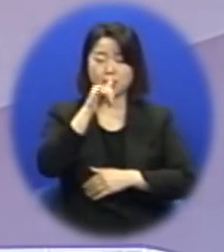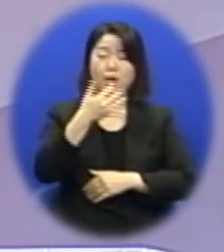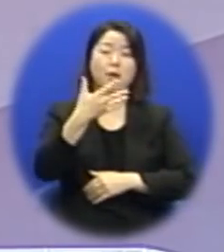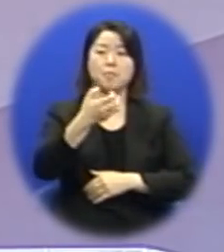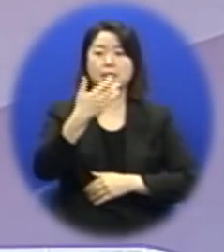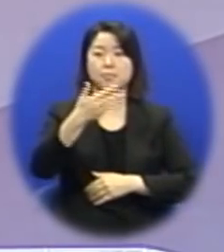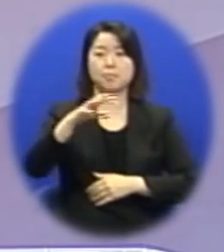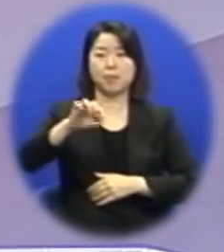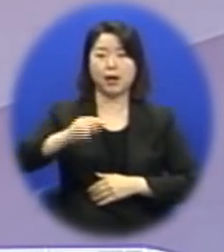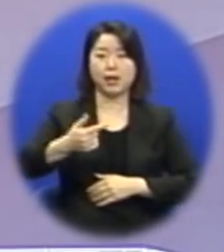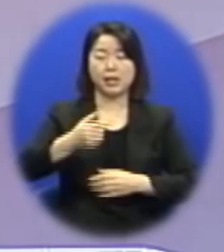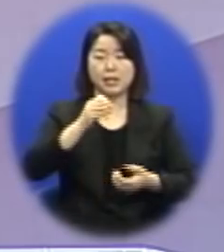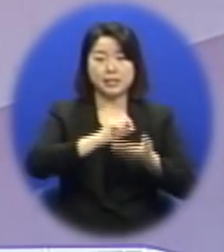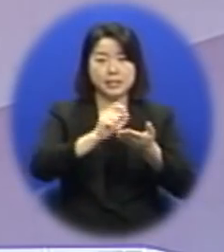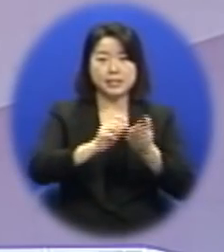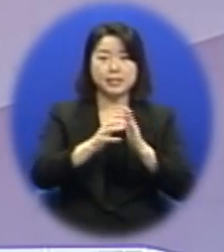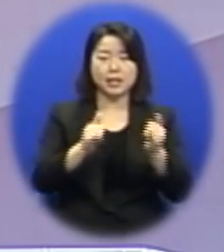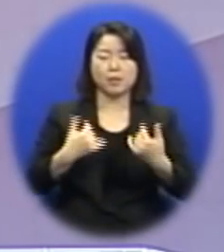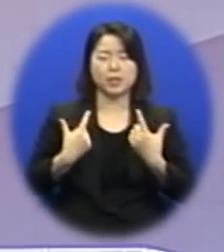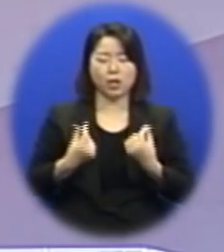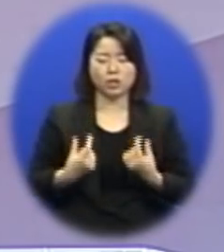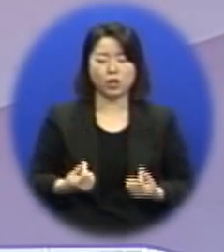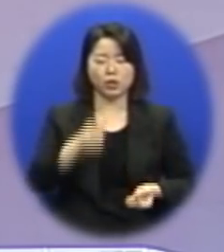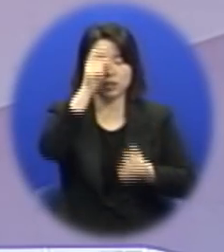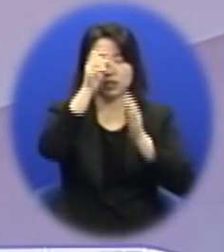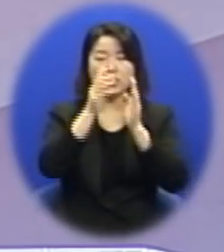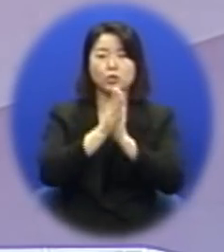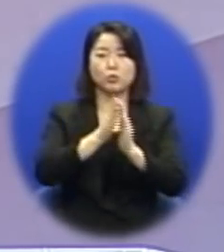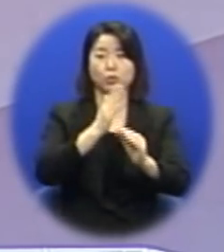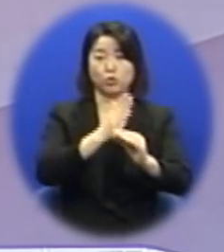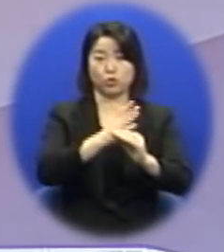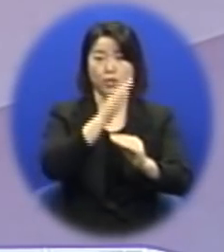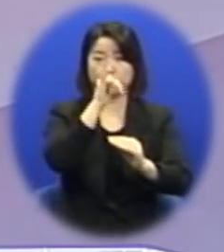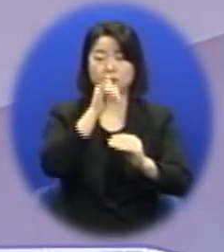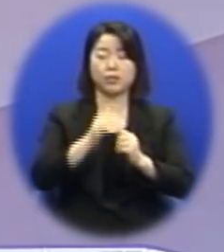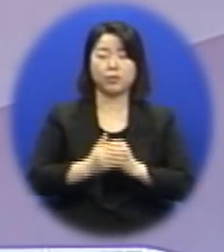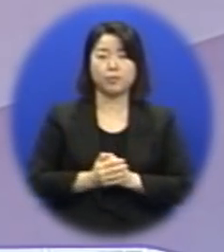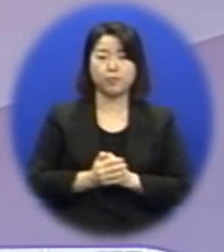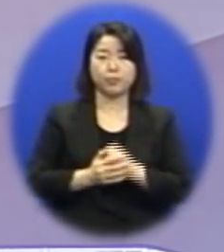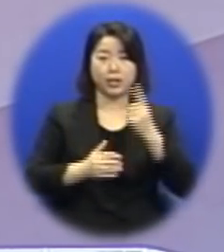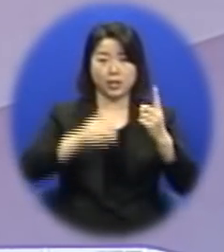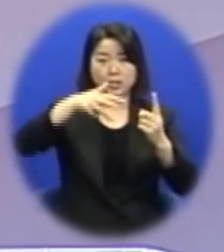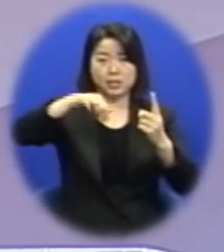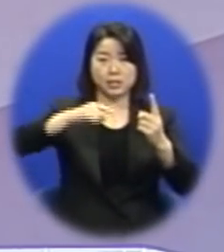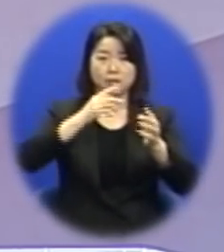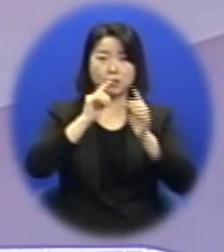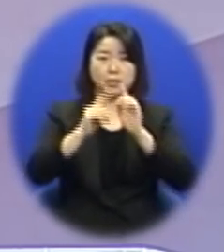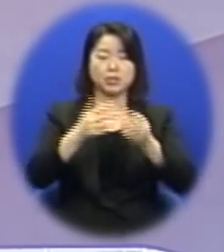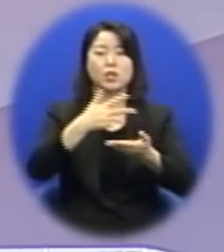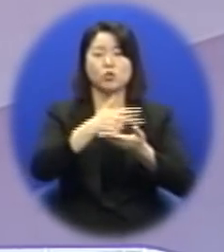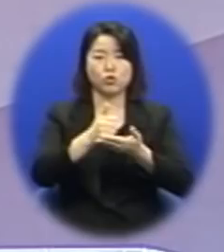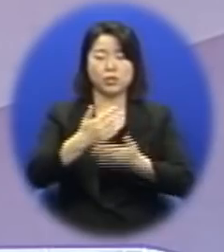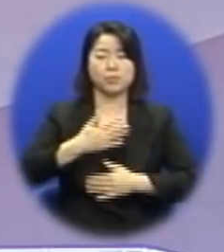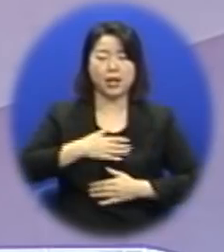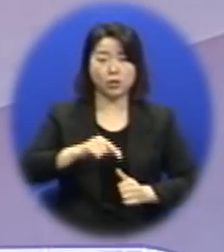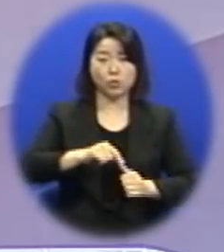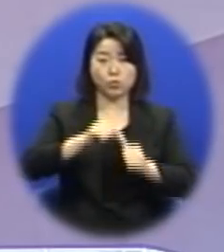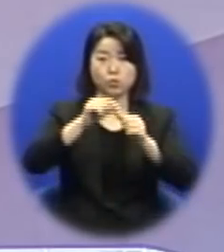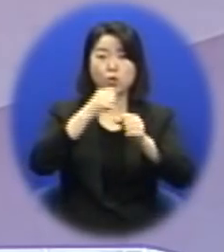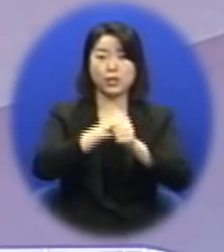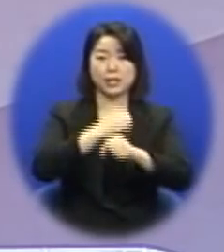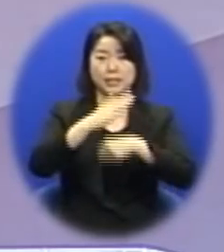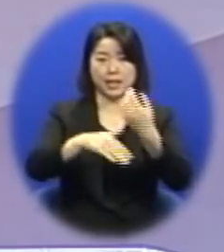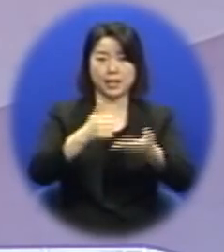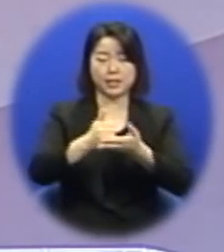기자가 여전히 기도하고 있다는 것입니다 1절 말씀에 주님 나를 구원하신 하나님